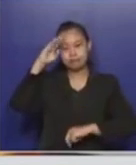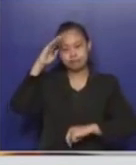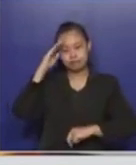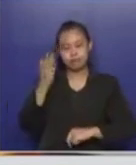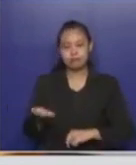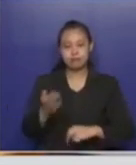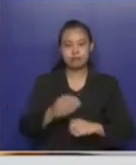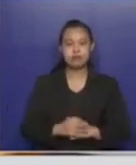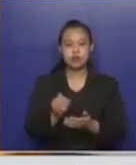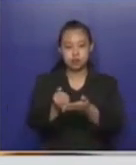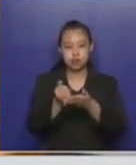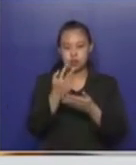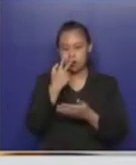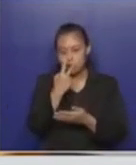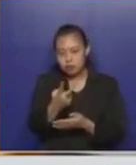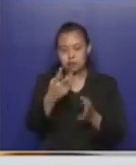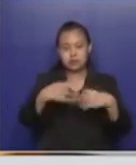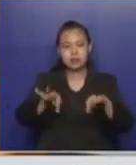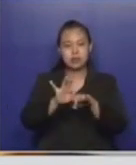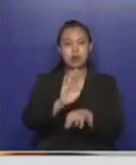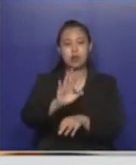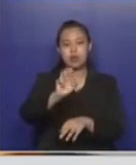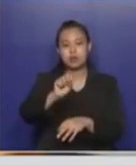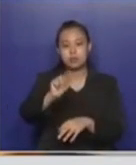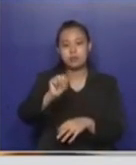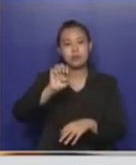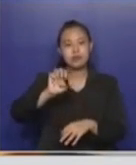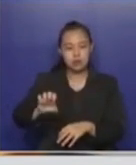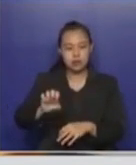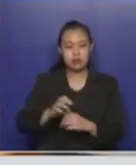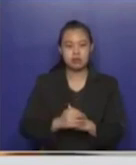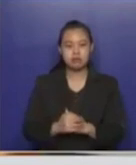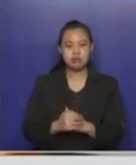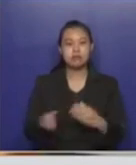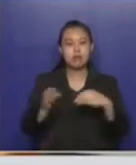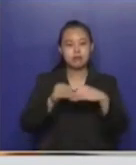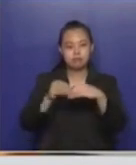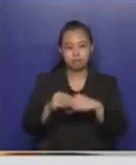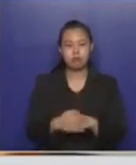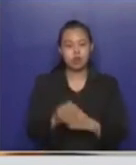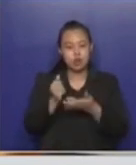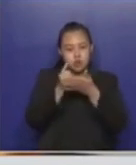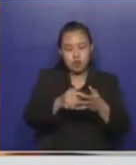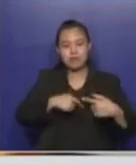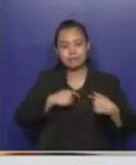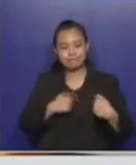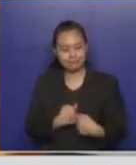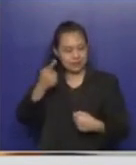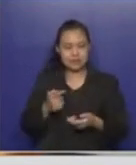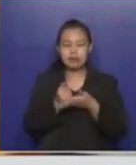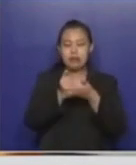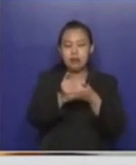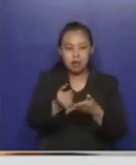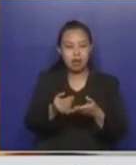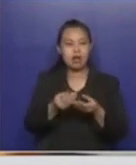ให้ท่านช่วยเห็นความสำคัญของ SME มากกว่านี้นะคะให้ท่านช่วยจริงใจกับ SME มากกว่านี้